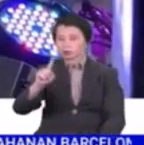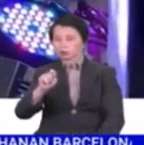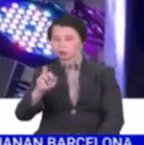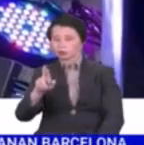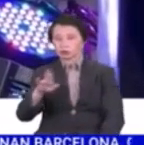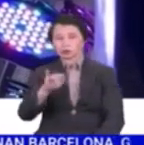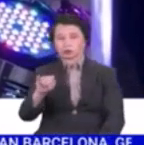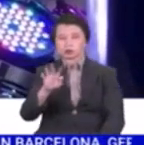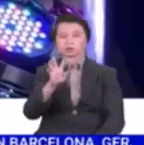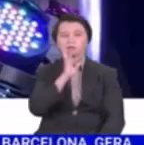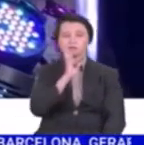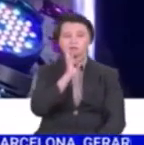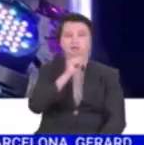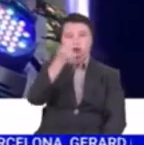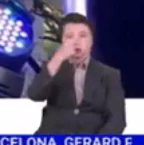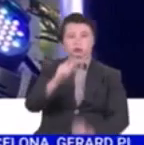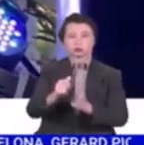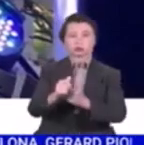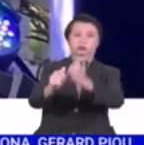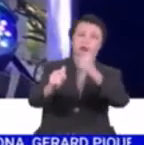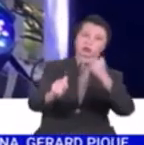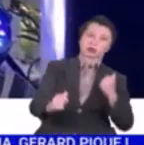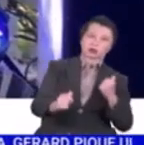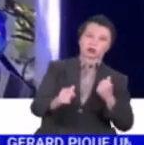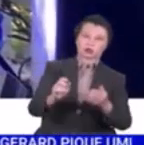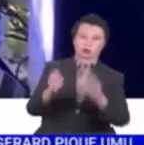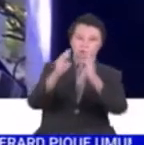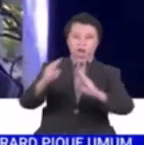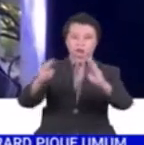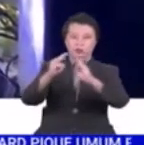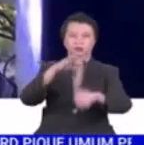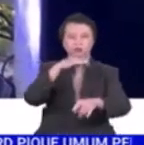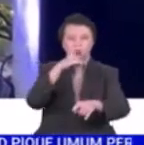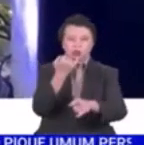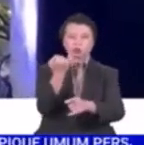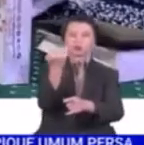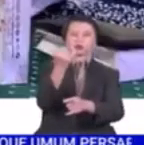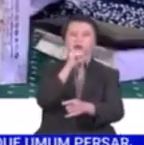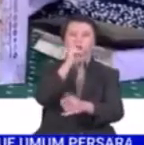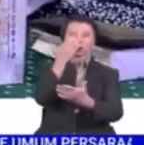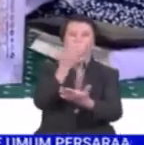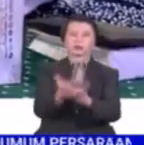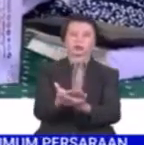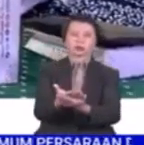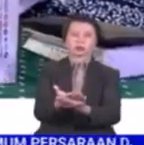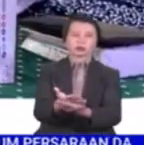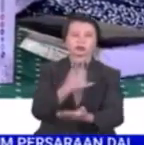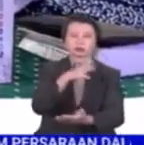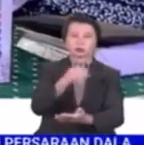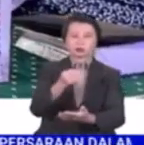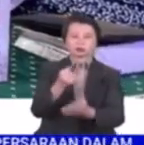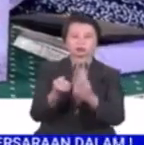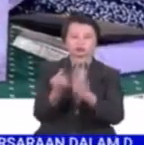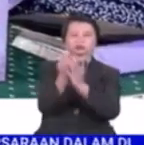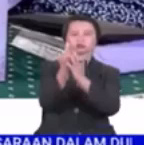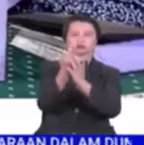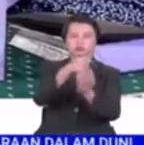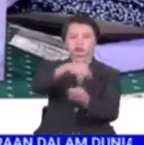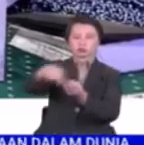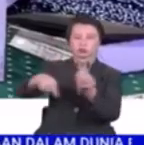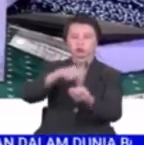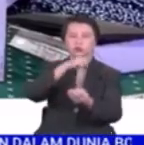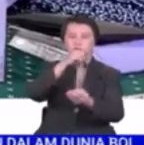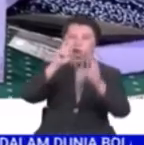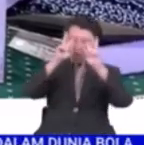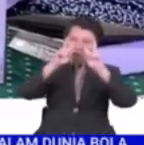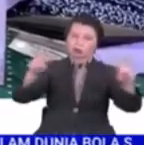Abdul Rahman berkata, ia bagi mengelakkan institusi masjid dicemari perkara yang tidak diingini dan mencetuskan suasana